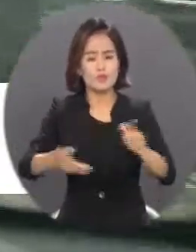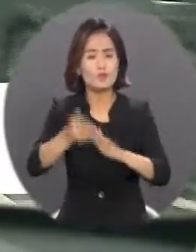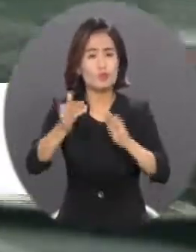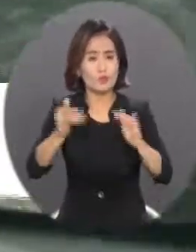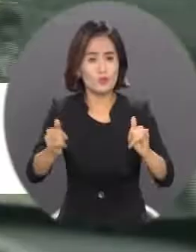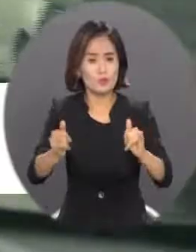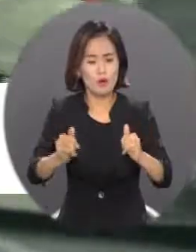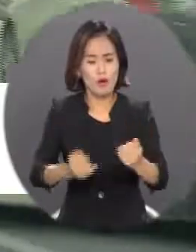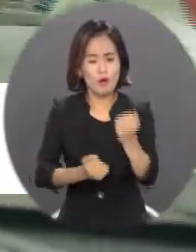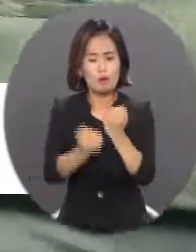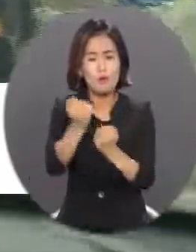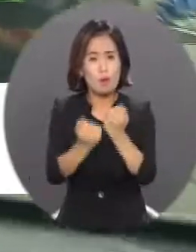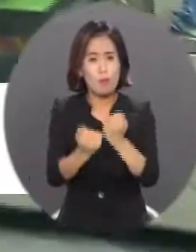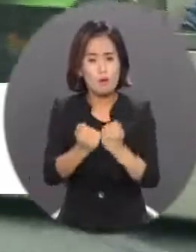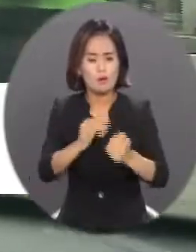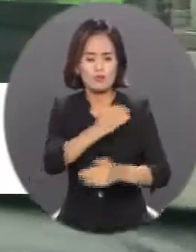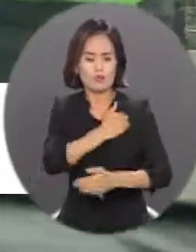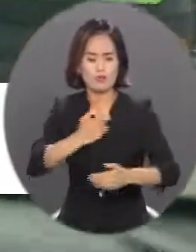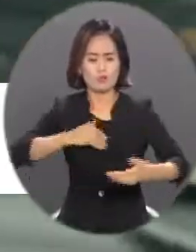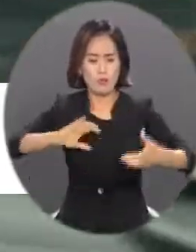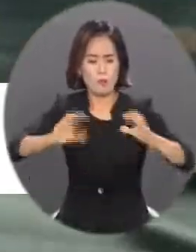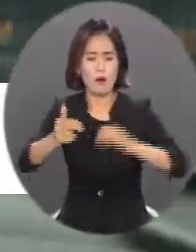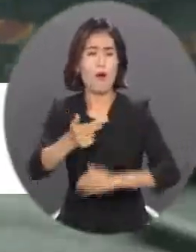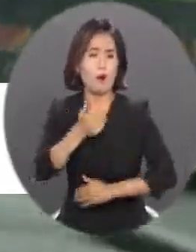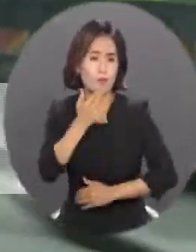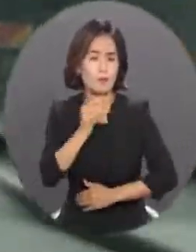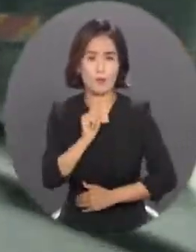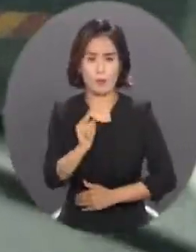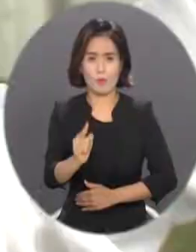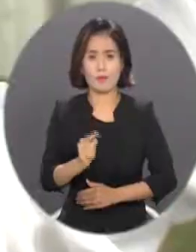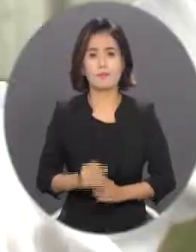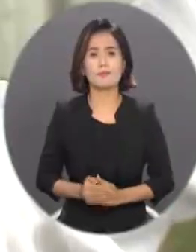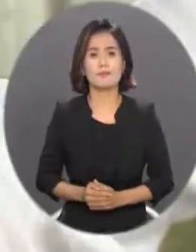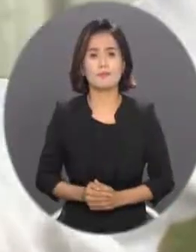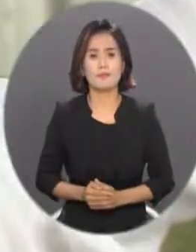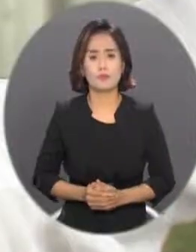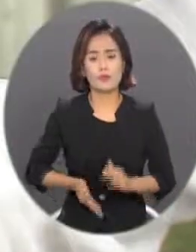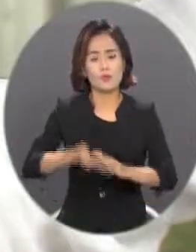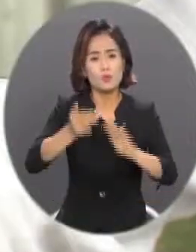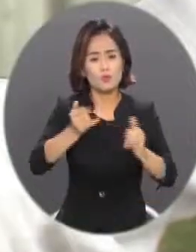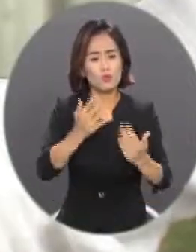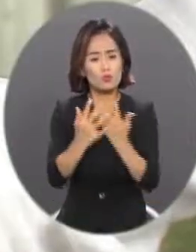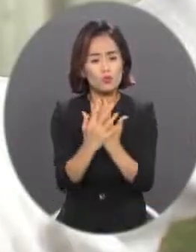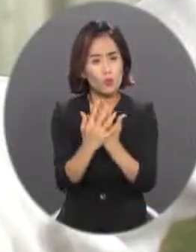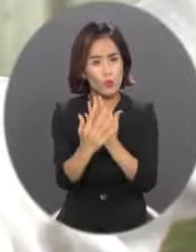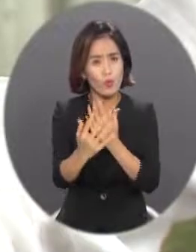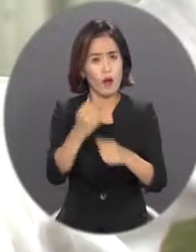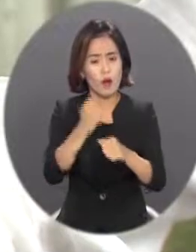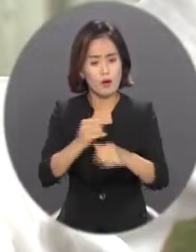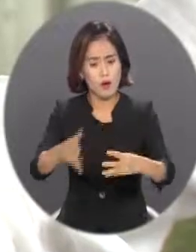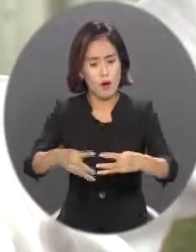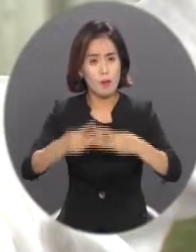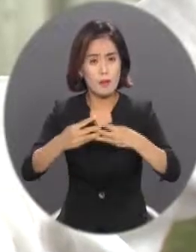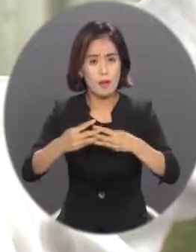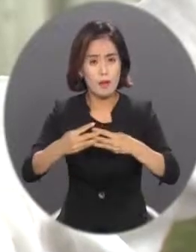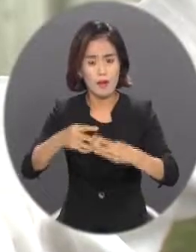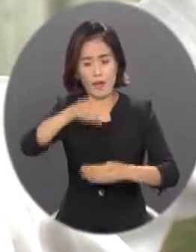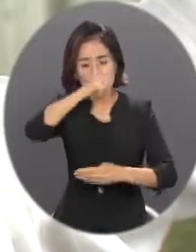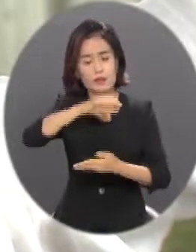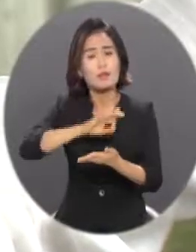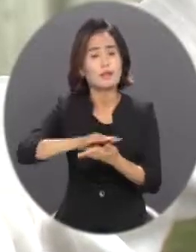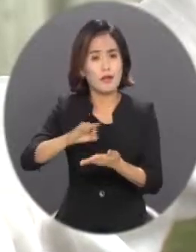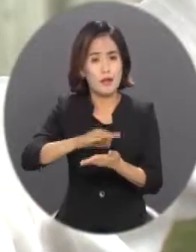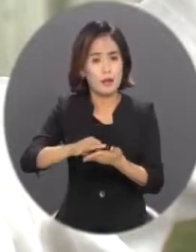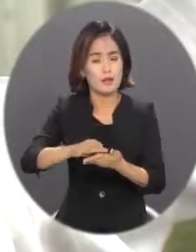주민들은 설명회 같은 충분한 공론화 과정이 없었다고 주장합니다. 주민들 총회를 거쳐서 합의하여 이게 예산이